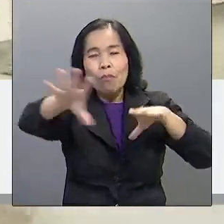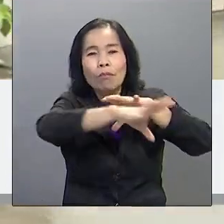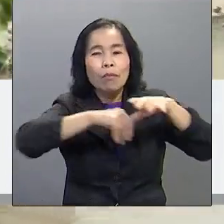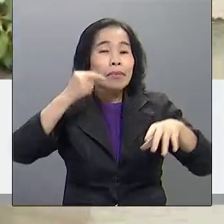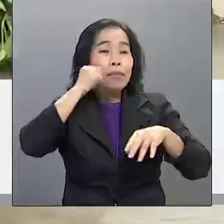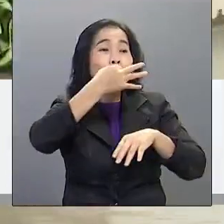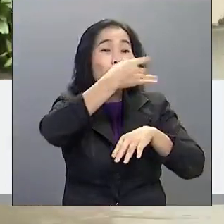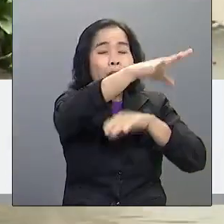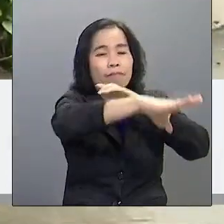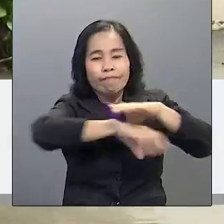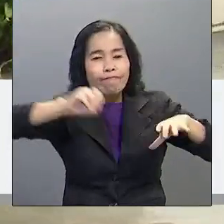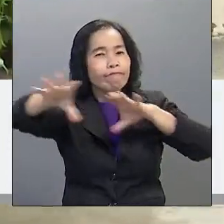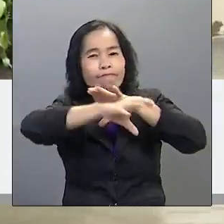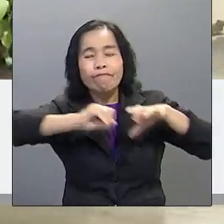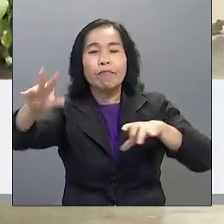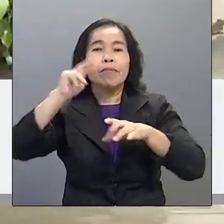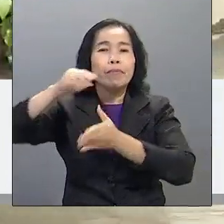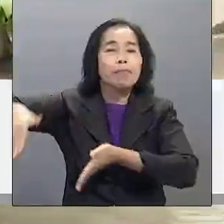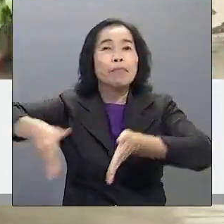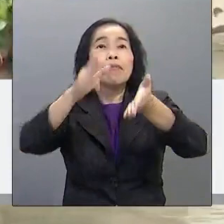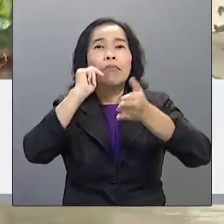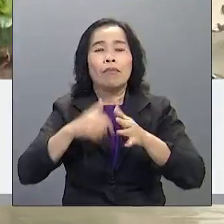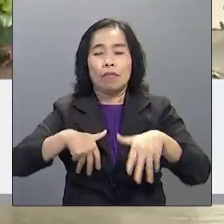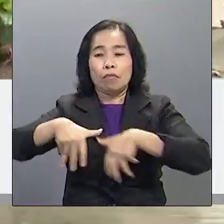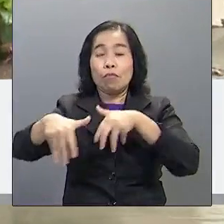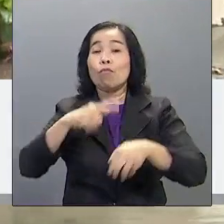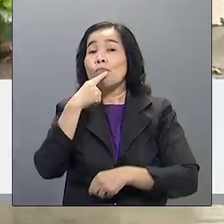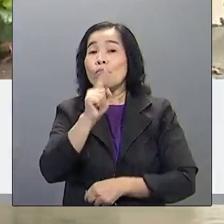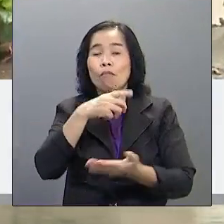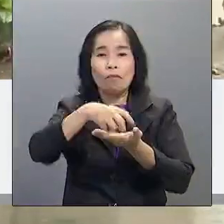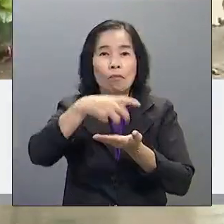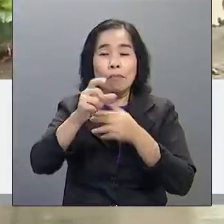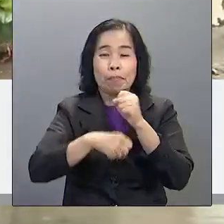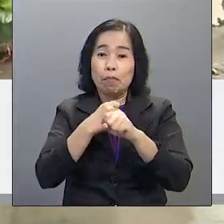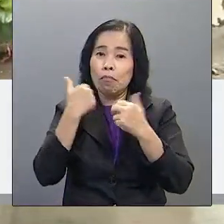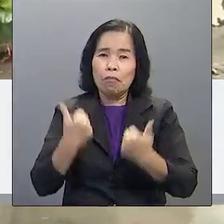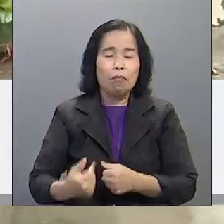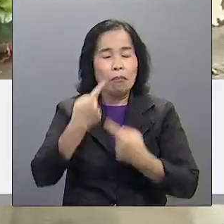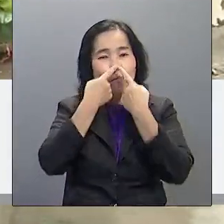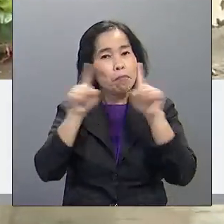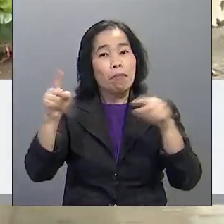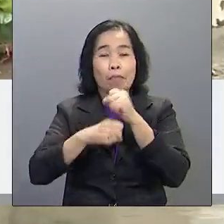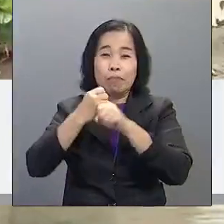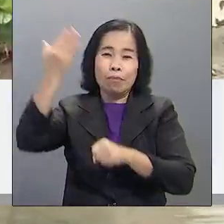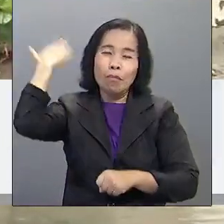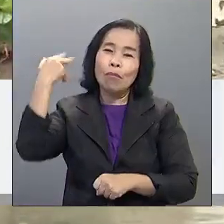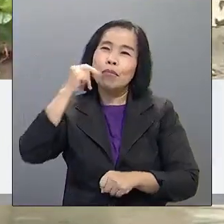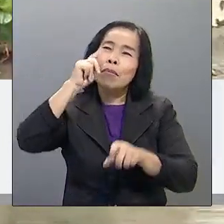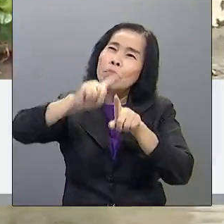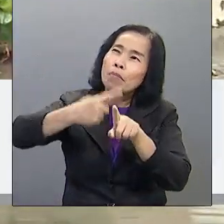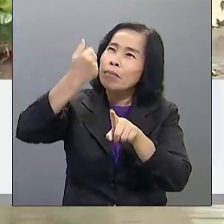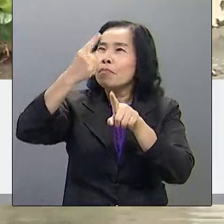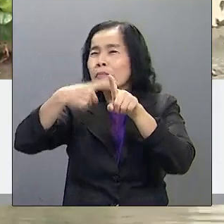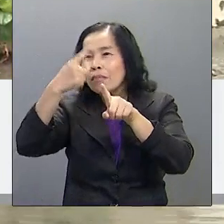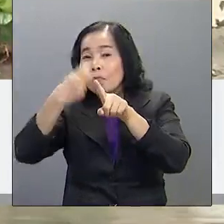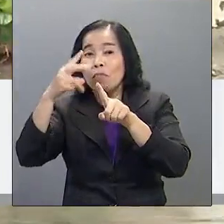คะขณะที่ประชาชนที่อาศัยอยู่ย่านนี้ก็ให้ข้อมูลนะคะว่าปีนี้น้ำมาเร็วกว่าทุกปีค่ะแต่ว่าก็เห็นว่าทางเทศบาลนครนนทบุ